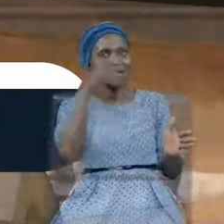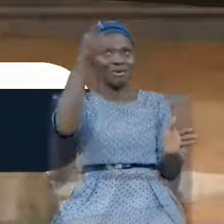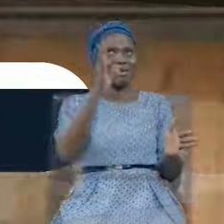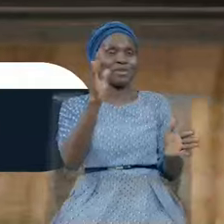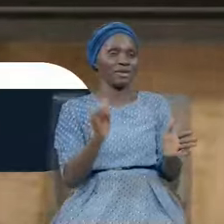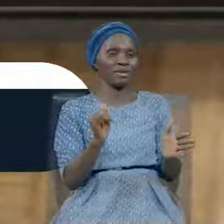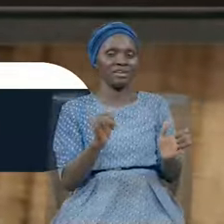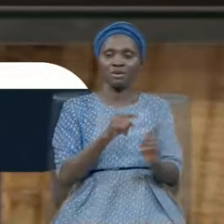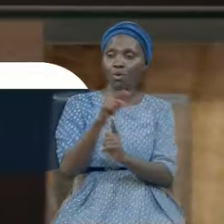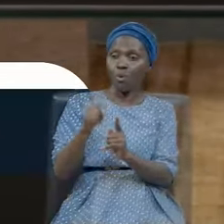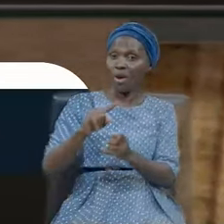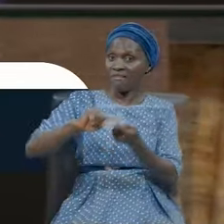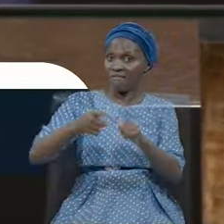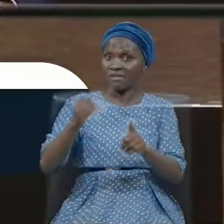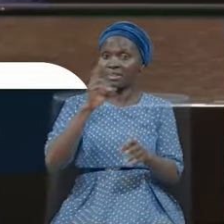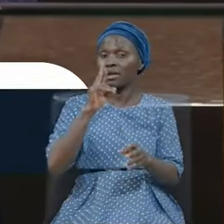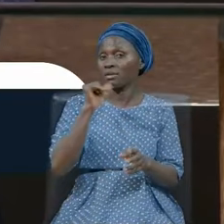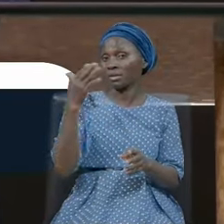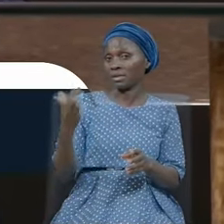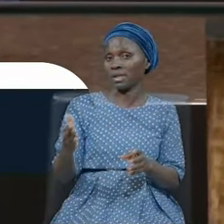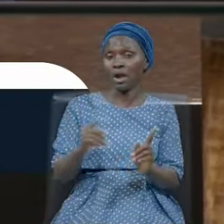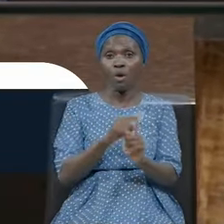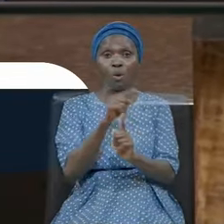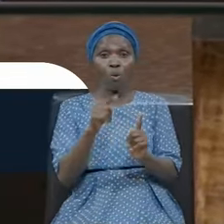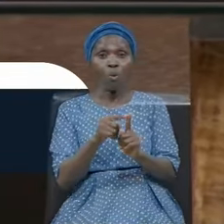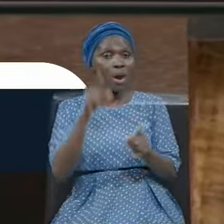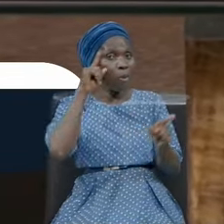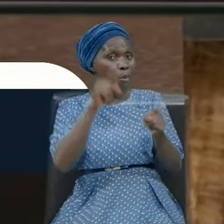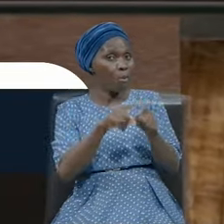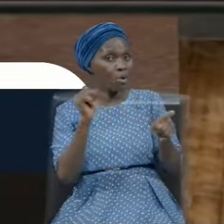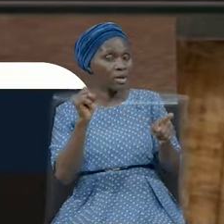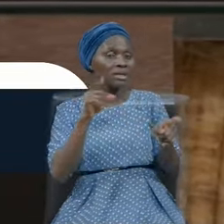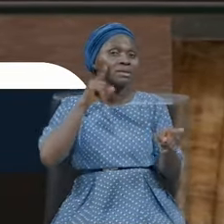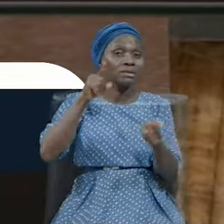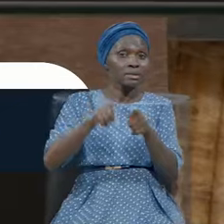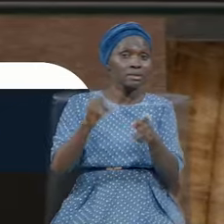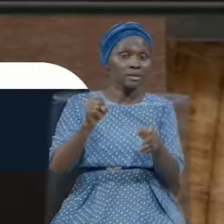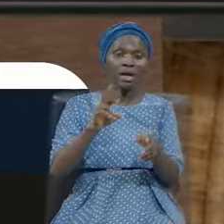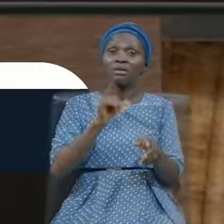Quand les amis ne sont pas là, quand les frères et sœurs ne sont pas là,